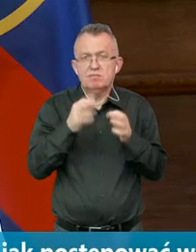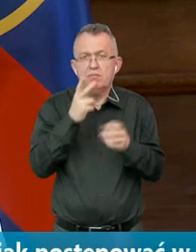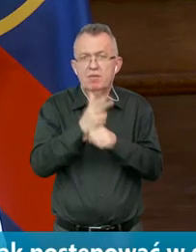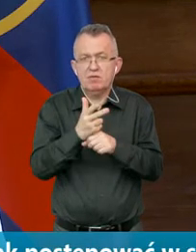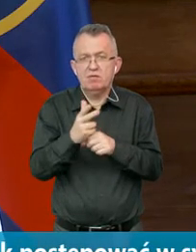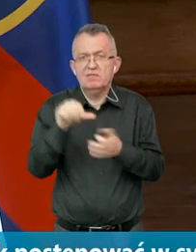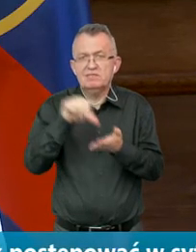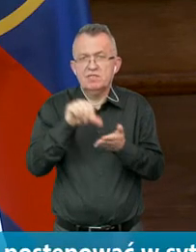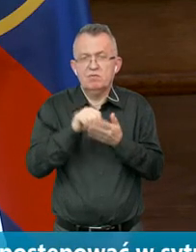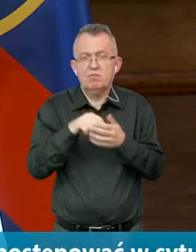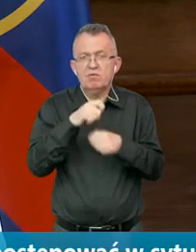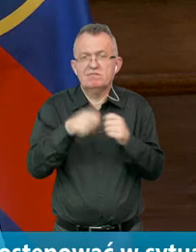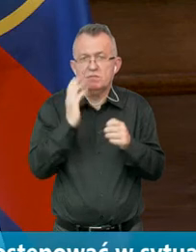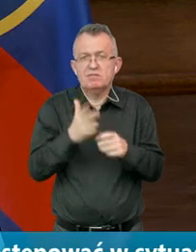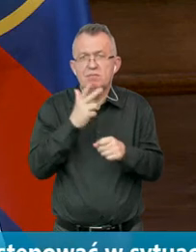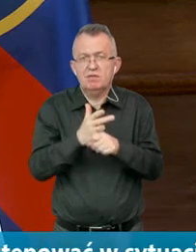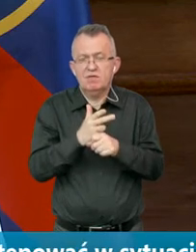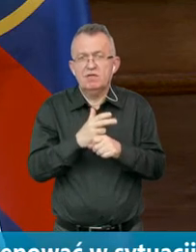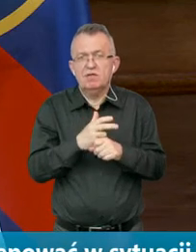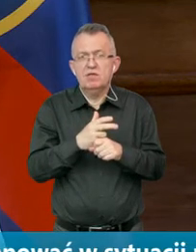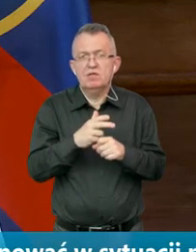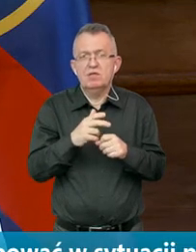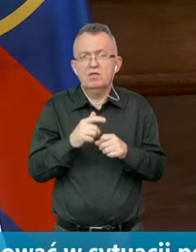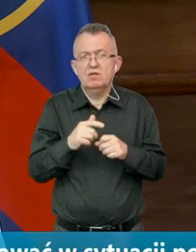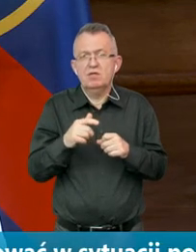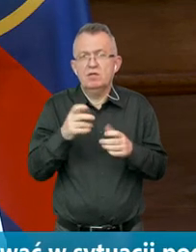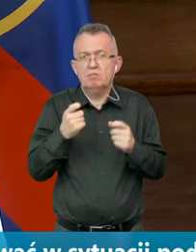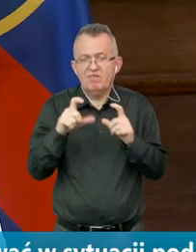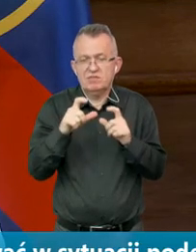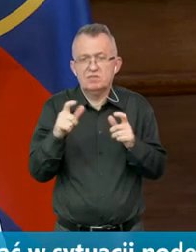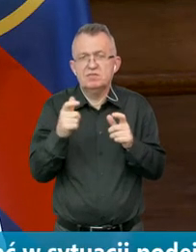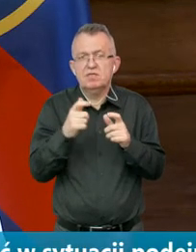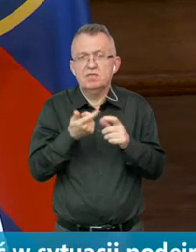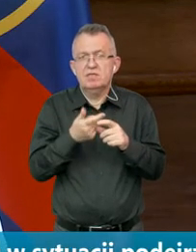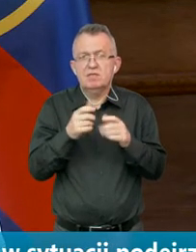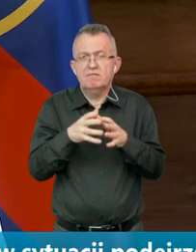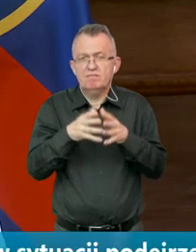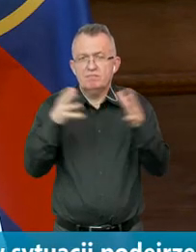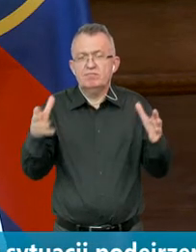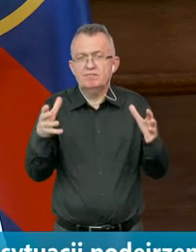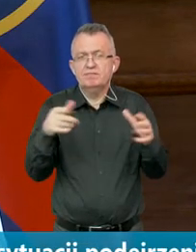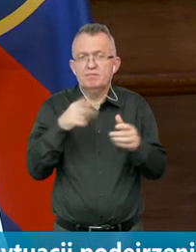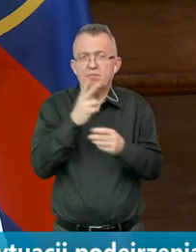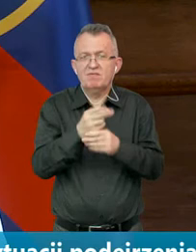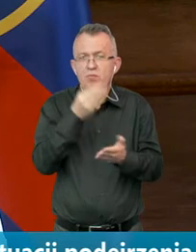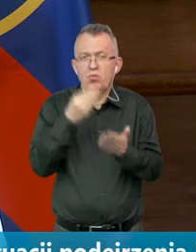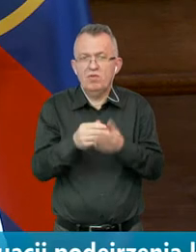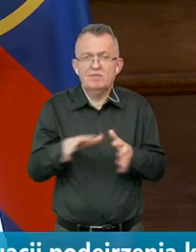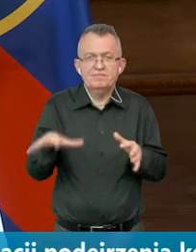parkingowych w centrum rozwiąże problem z parkowaniem, który miałby przynieść podwyżki cen i dwukrotne poszerzenie strefy płatnego